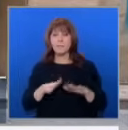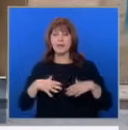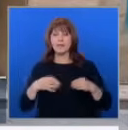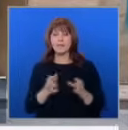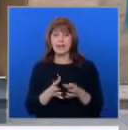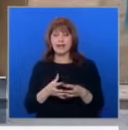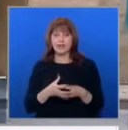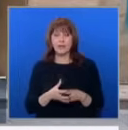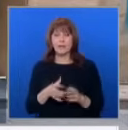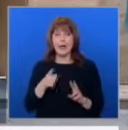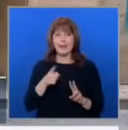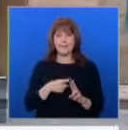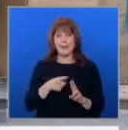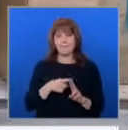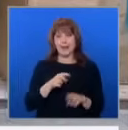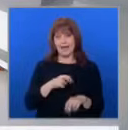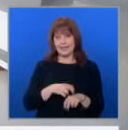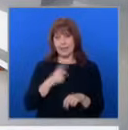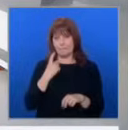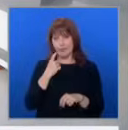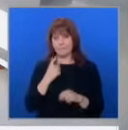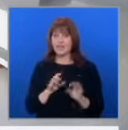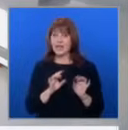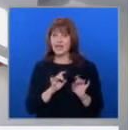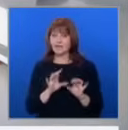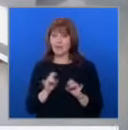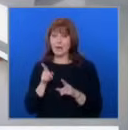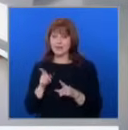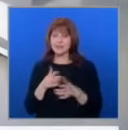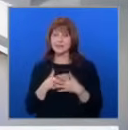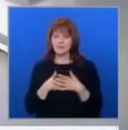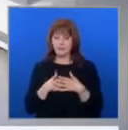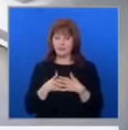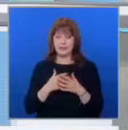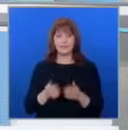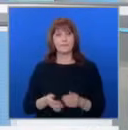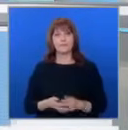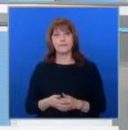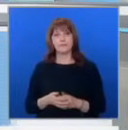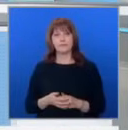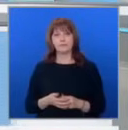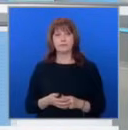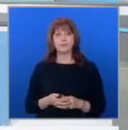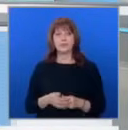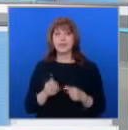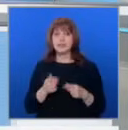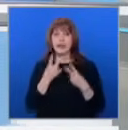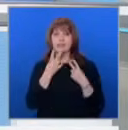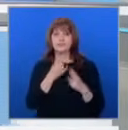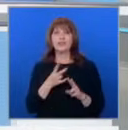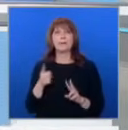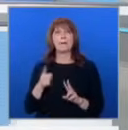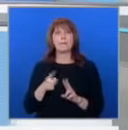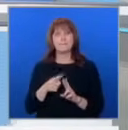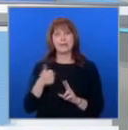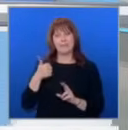на Продължаваме промяната Демократична България. Информация на Виктор Борисов. Благодарим ти. А сега към Позитано